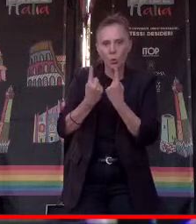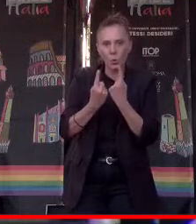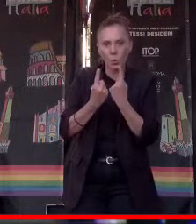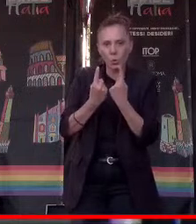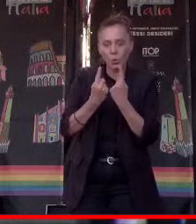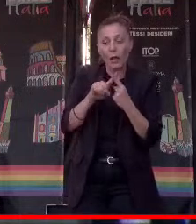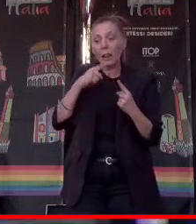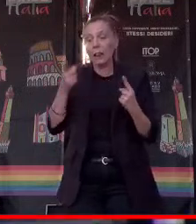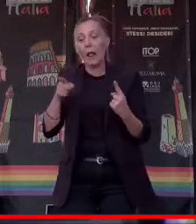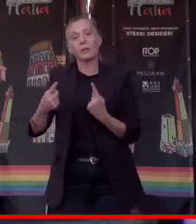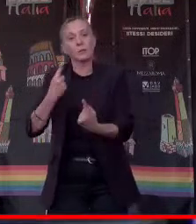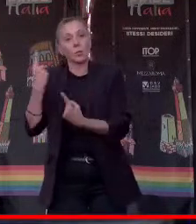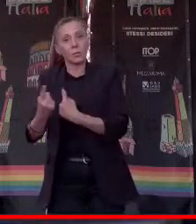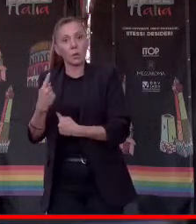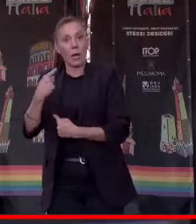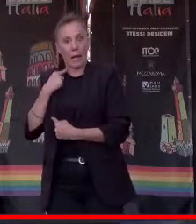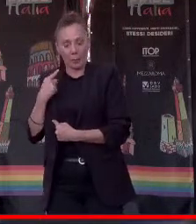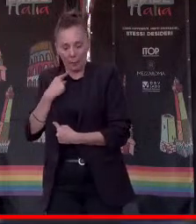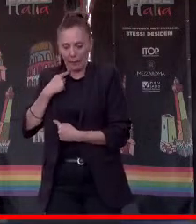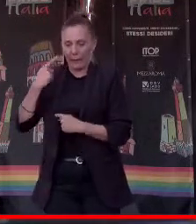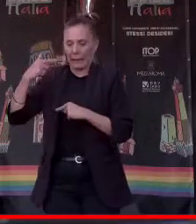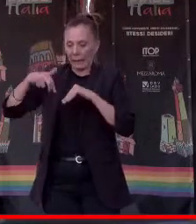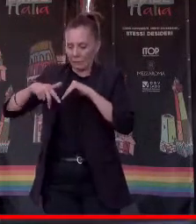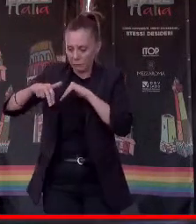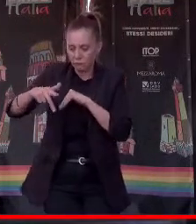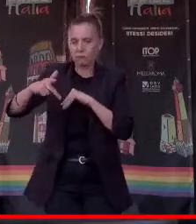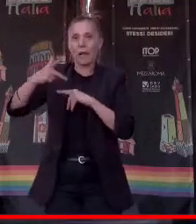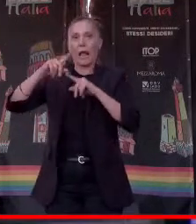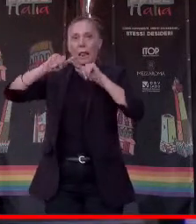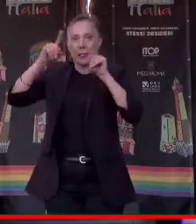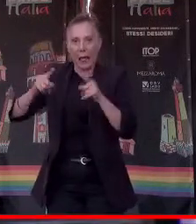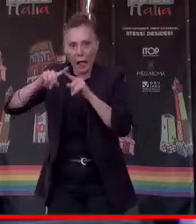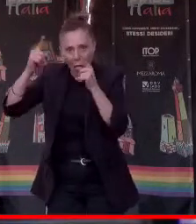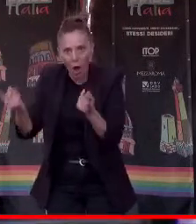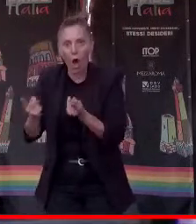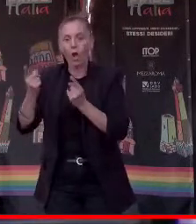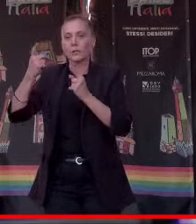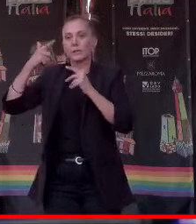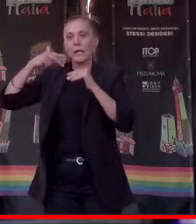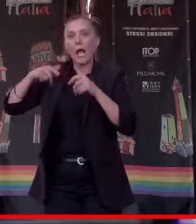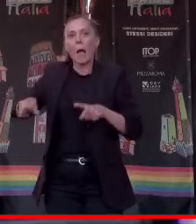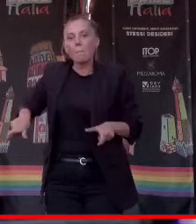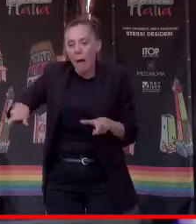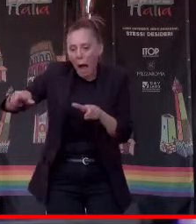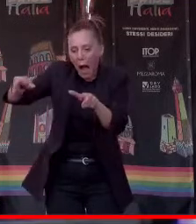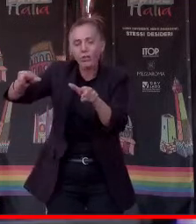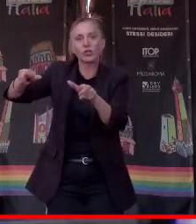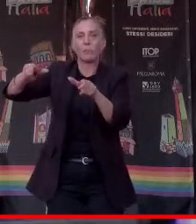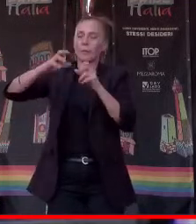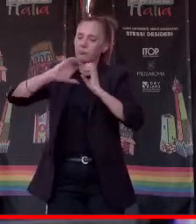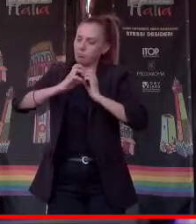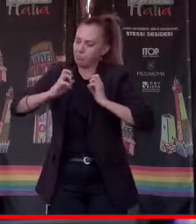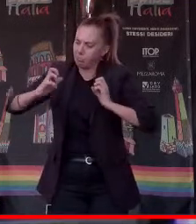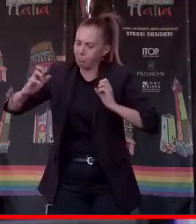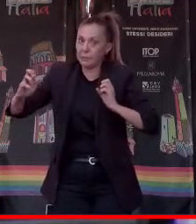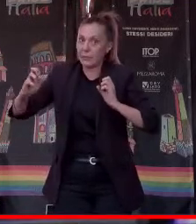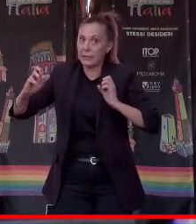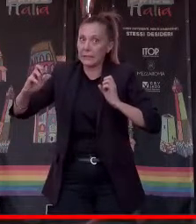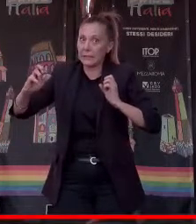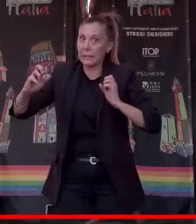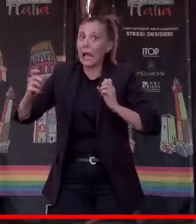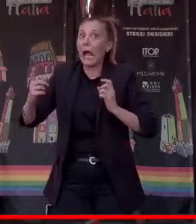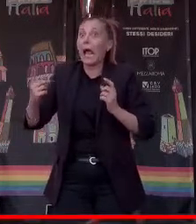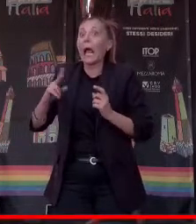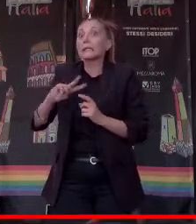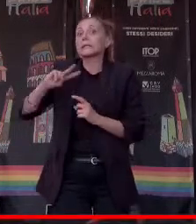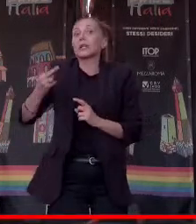assi viari, attraversamenti, esercizi commerciali, marciapiedi, eccetera eccetera, una seconda dedicata al